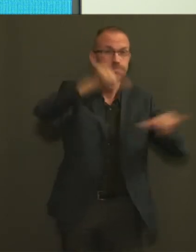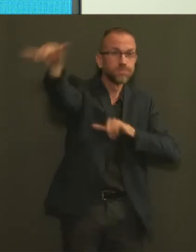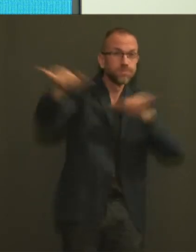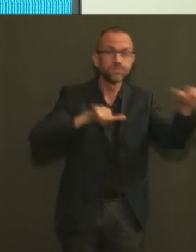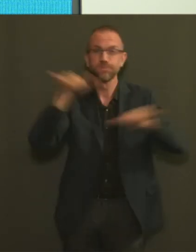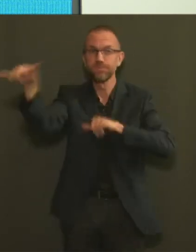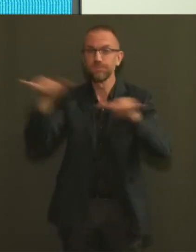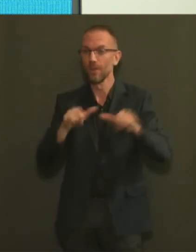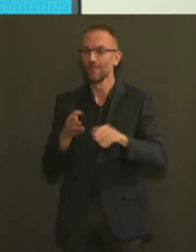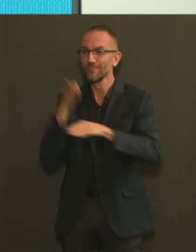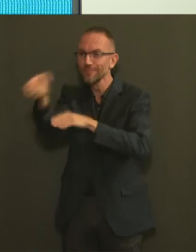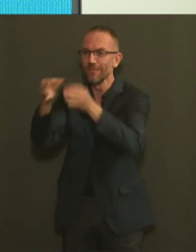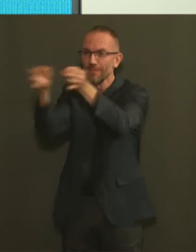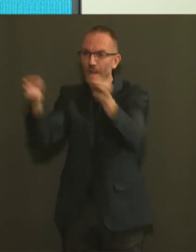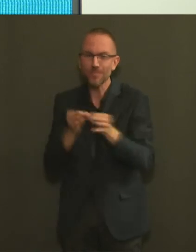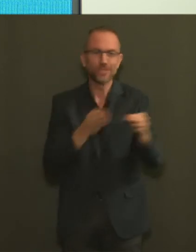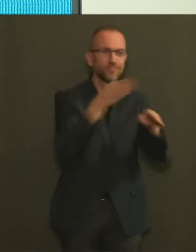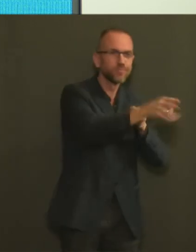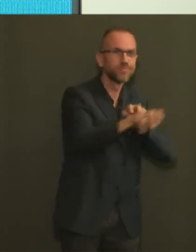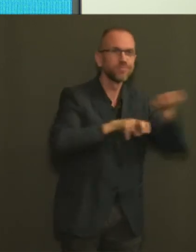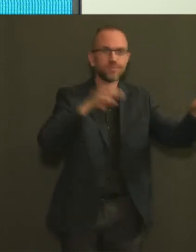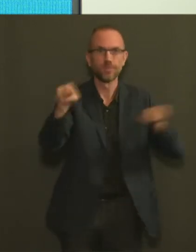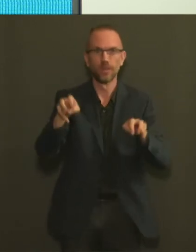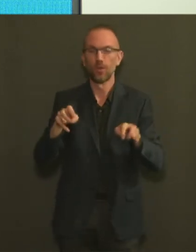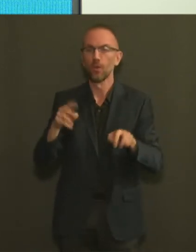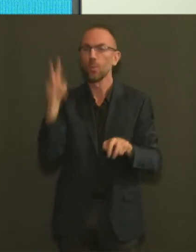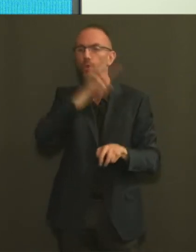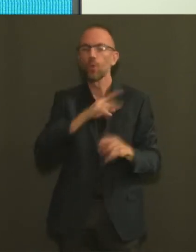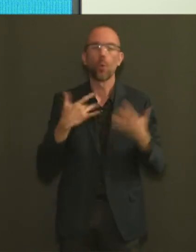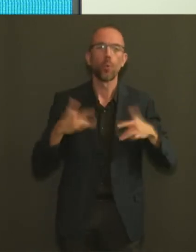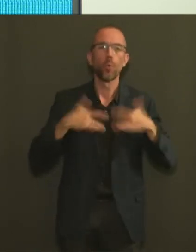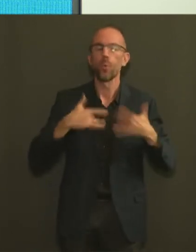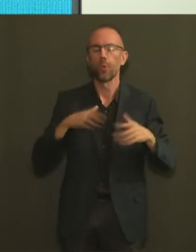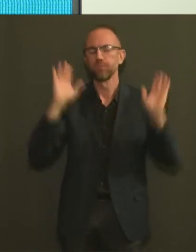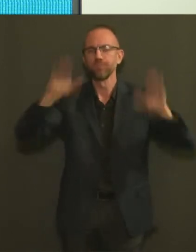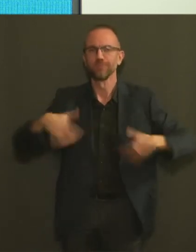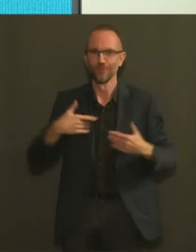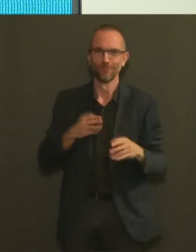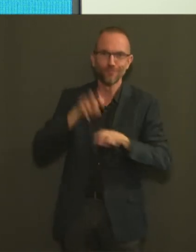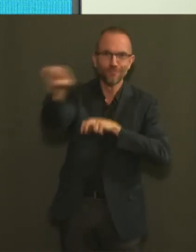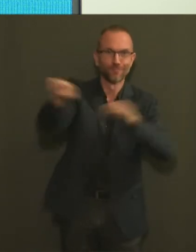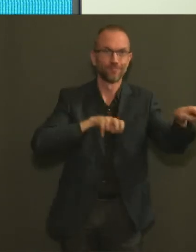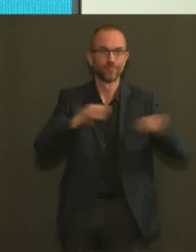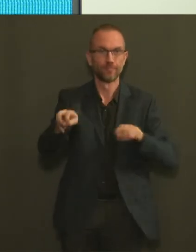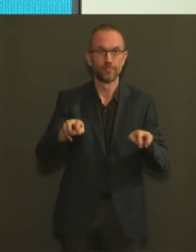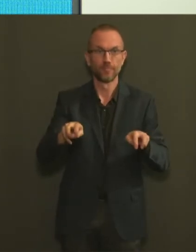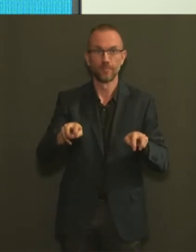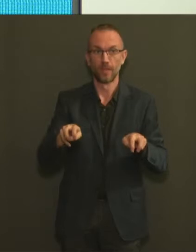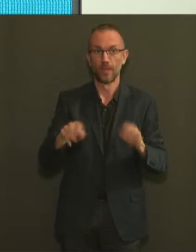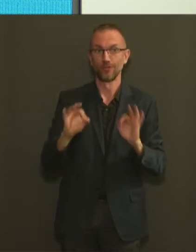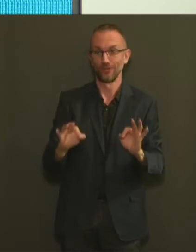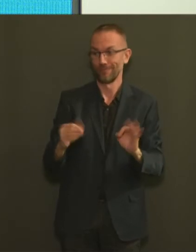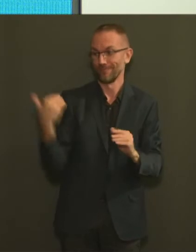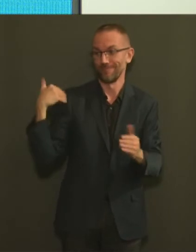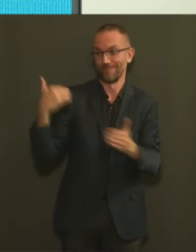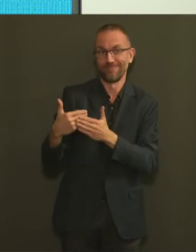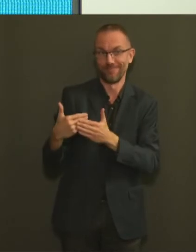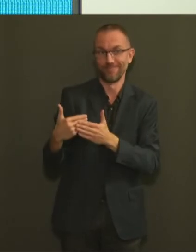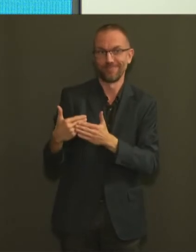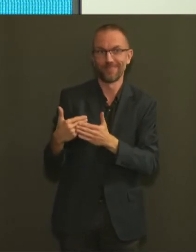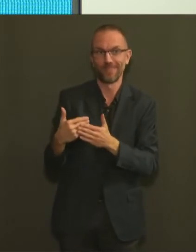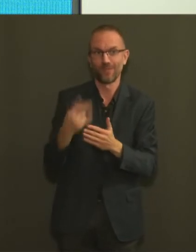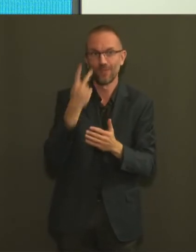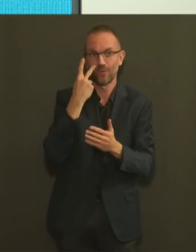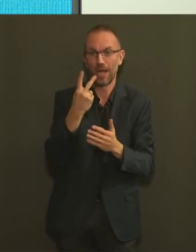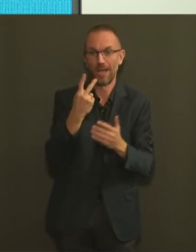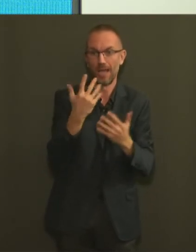ou très peu de précautions depuis lors temps le canada que les états unis connaissent des résurgences importante